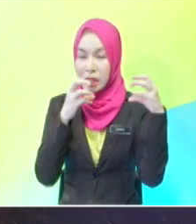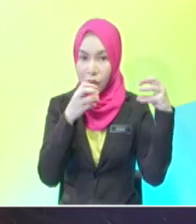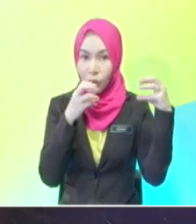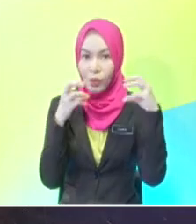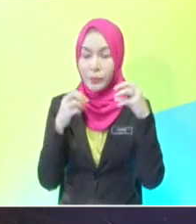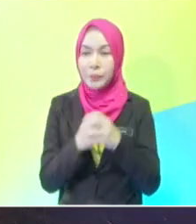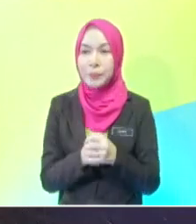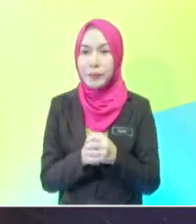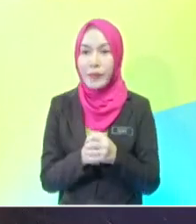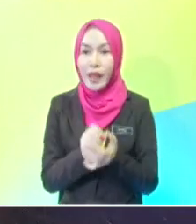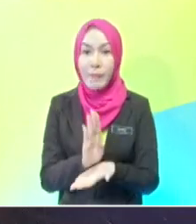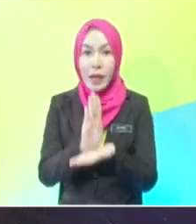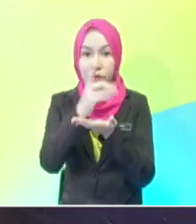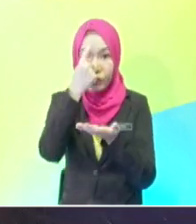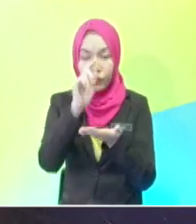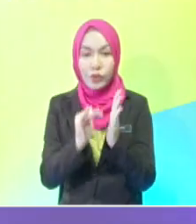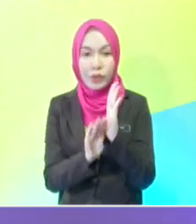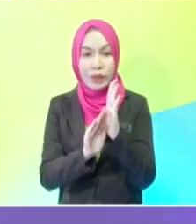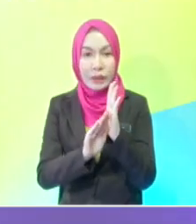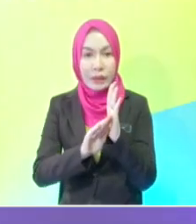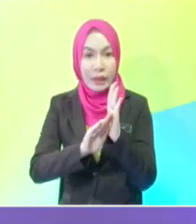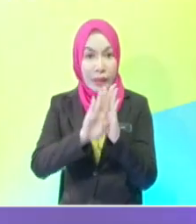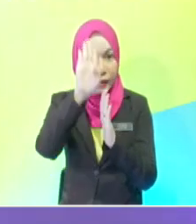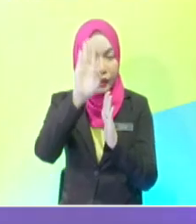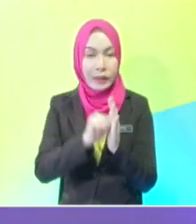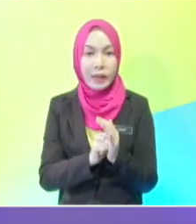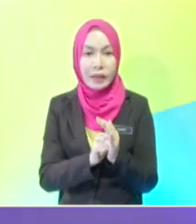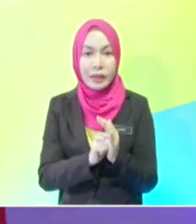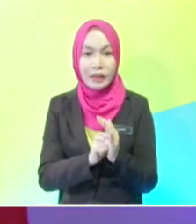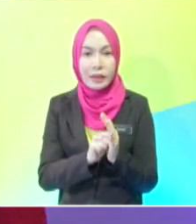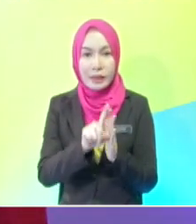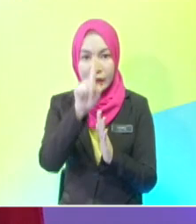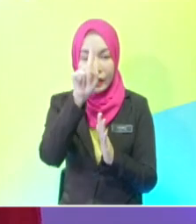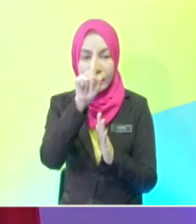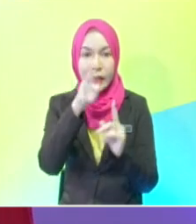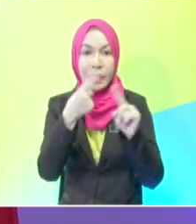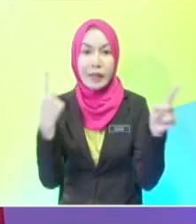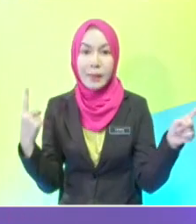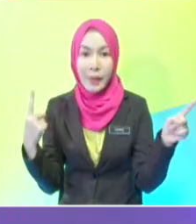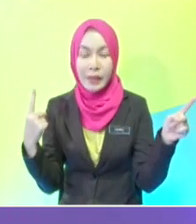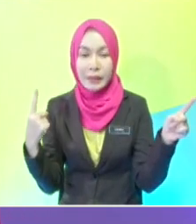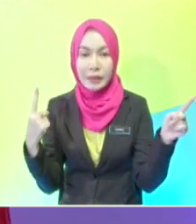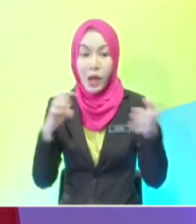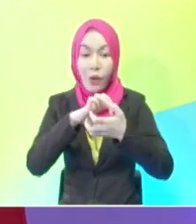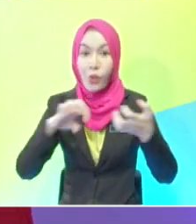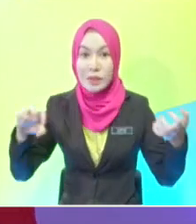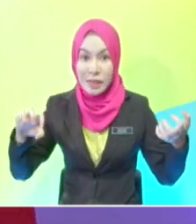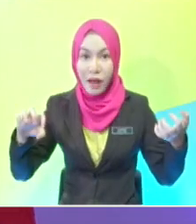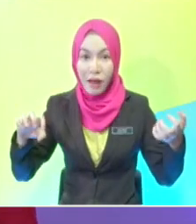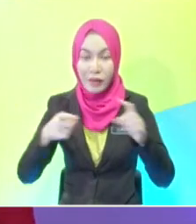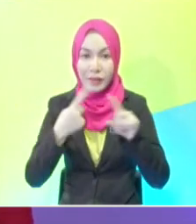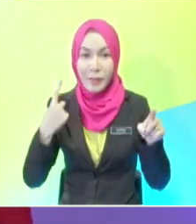untuk tingkatkan ke rintangan dia kepada serangan-serangga jadi kita Boleh